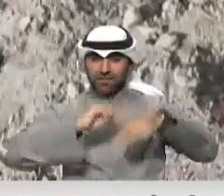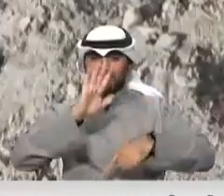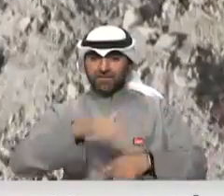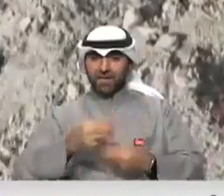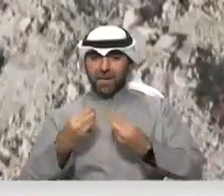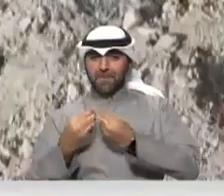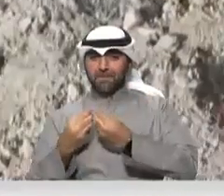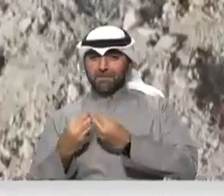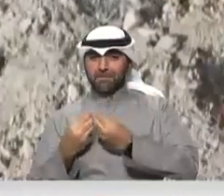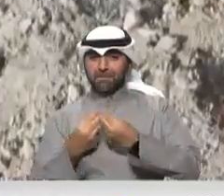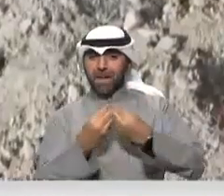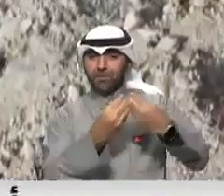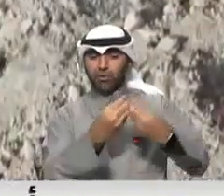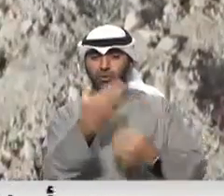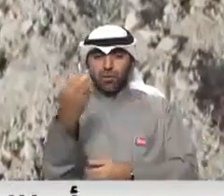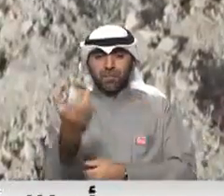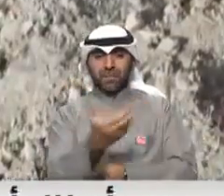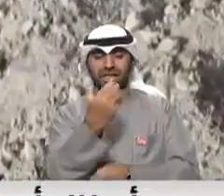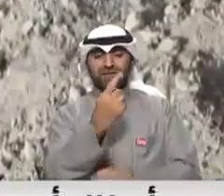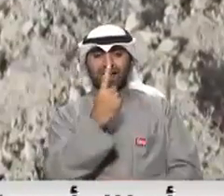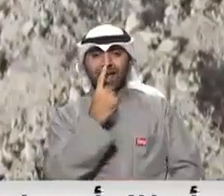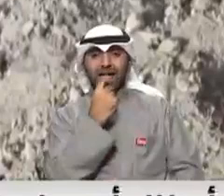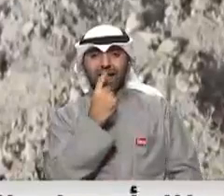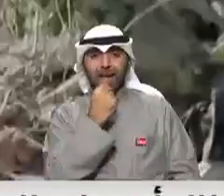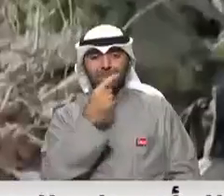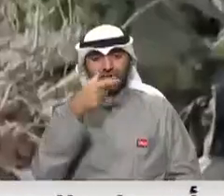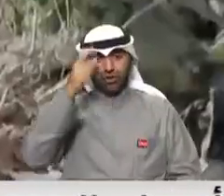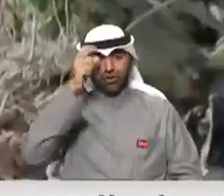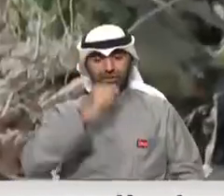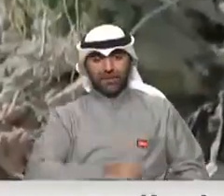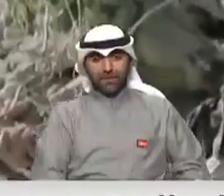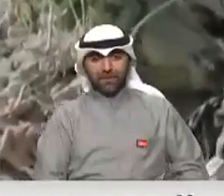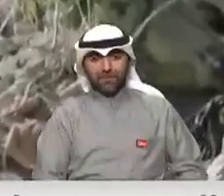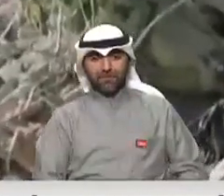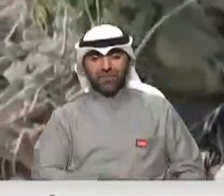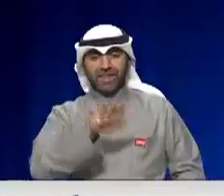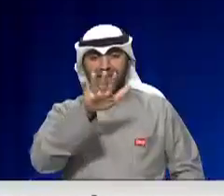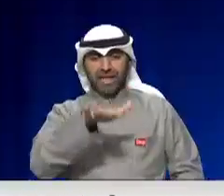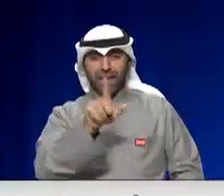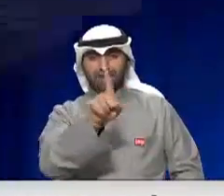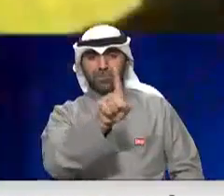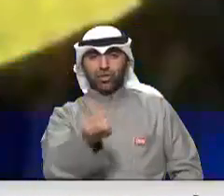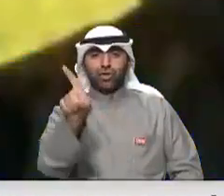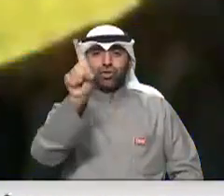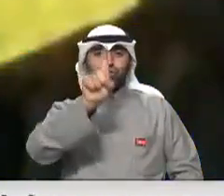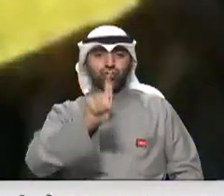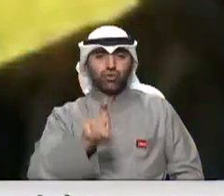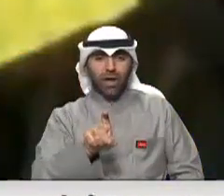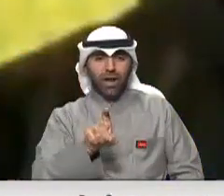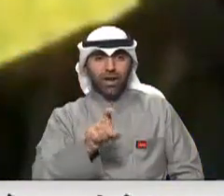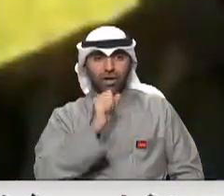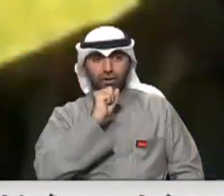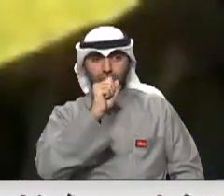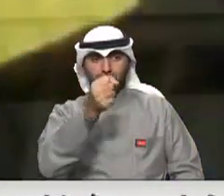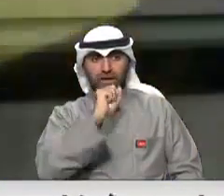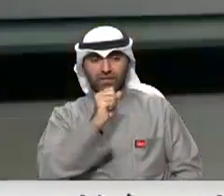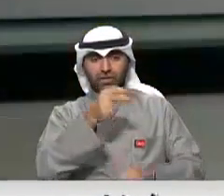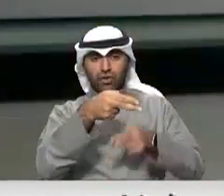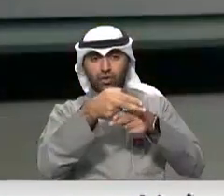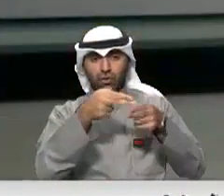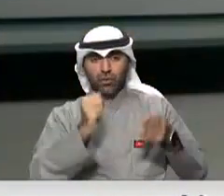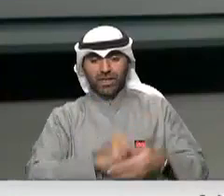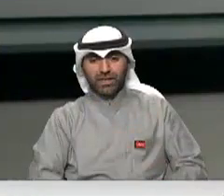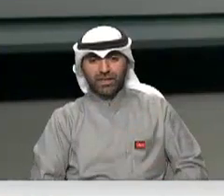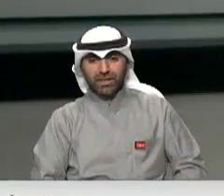عملية البحث والإنقاذ. نعم يوسف، بعد مغادرة فريق بعض فرق الإنقاذ